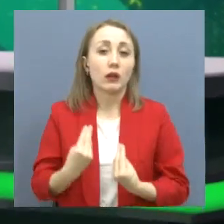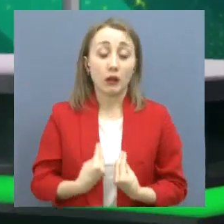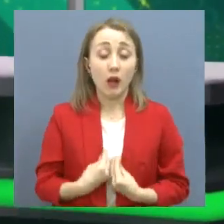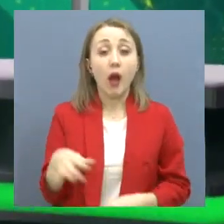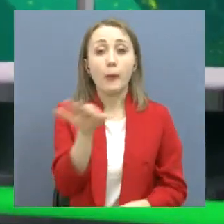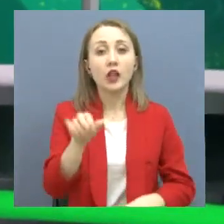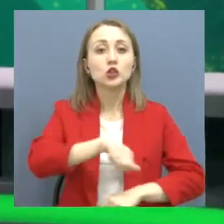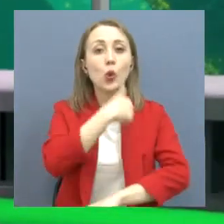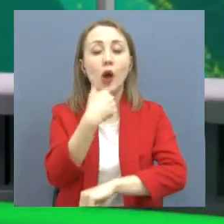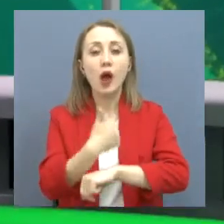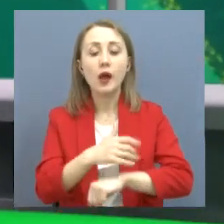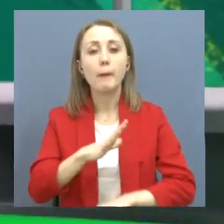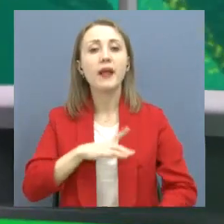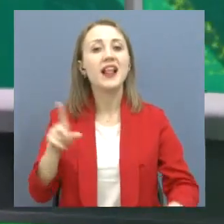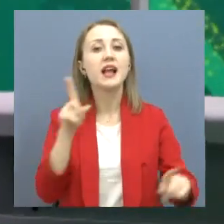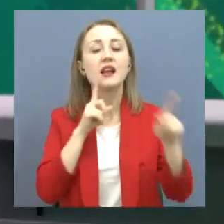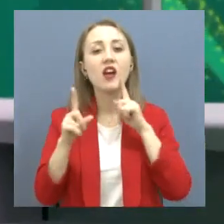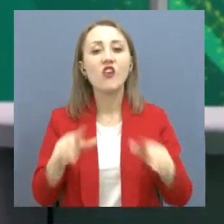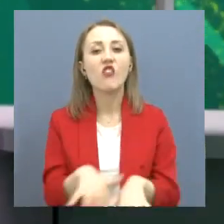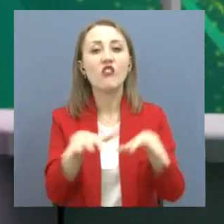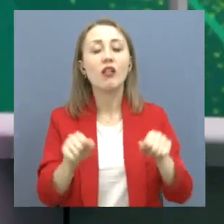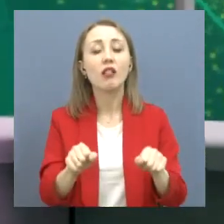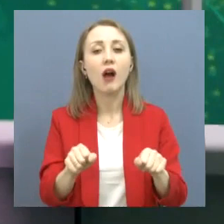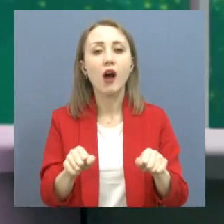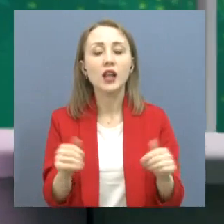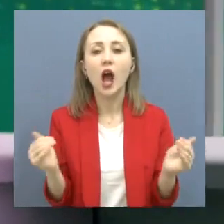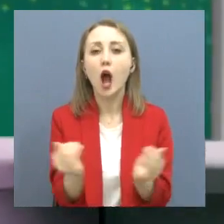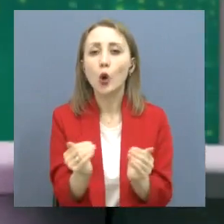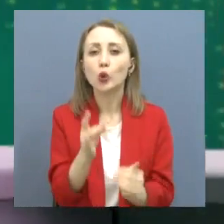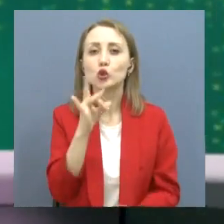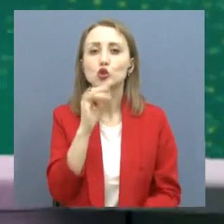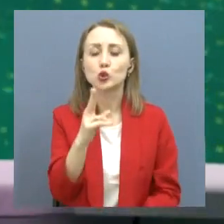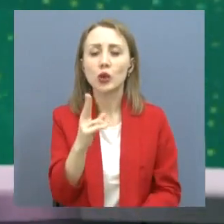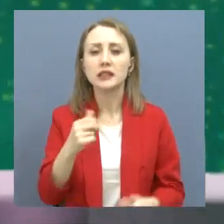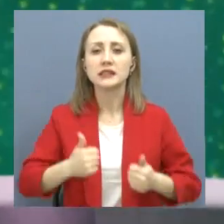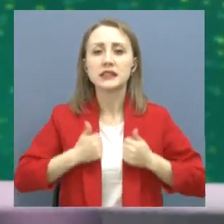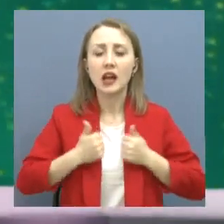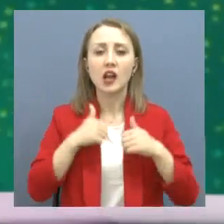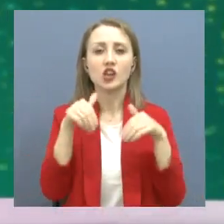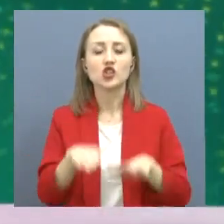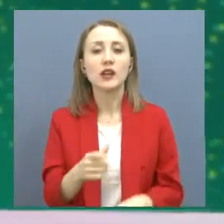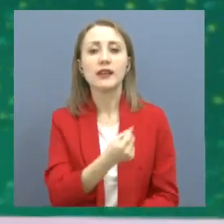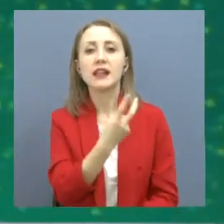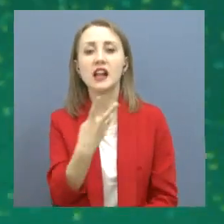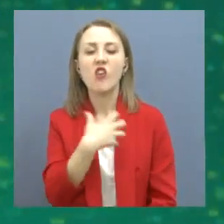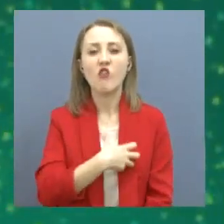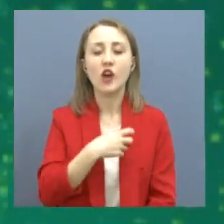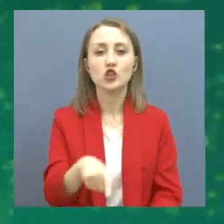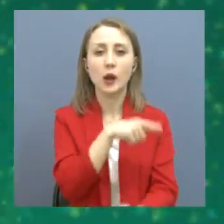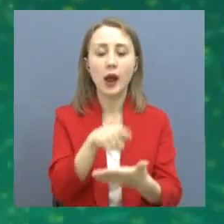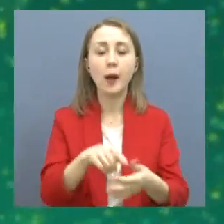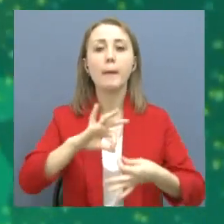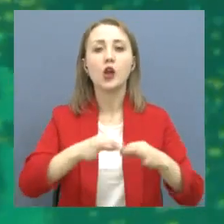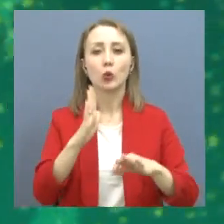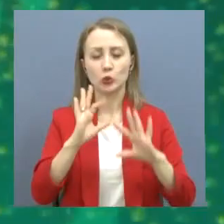акимате состоялось аппаратное совещание. Власти в максимально короткие сроки стараются решить несколько важных вопросов. Подробности у нашей